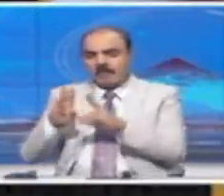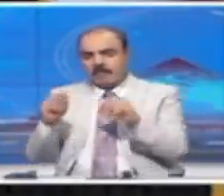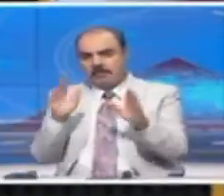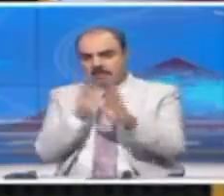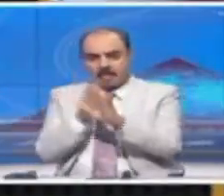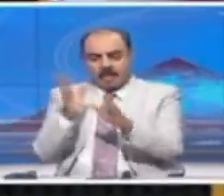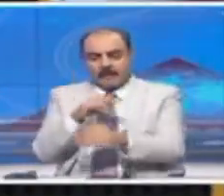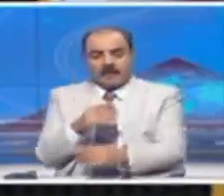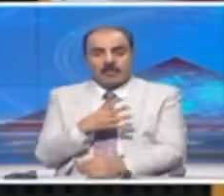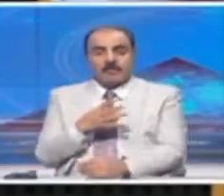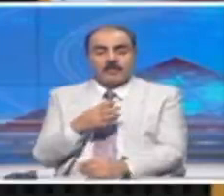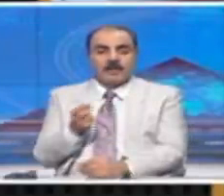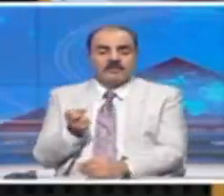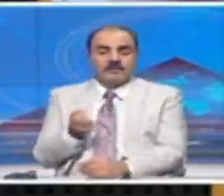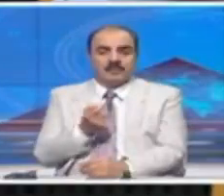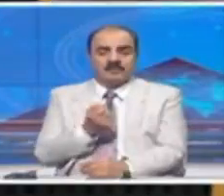تنفيذ